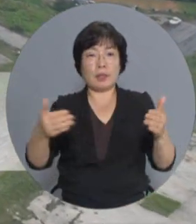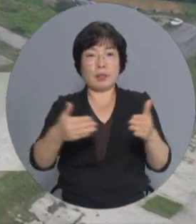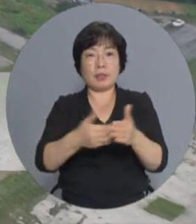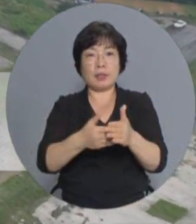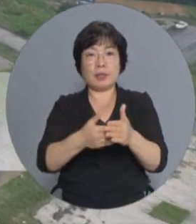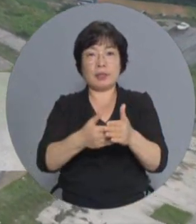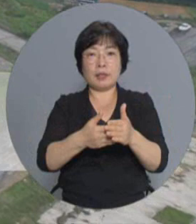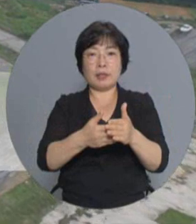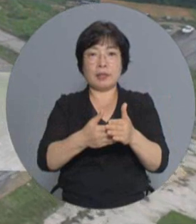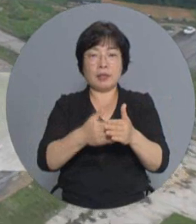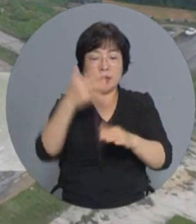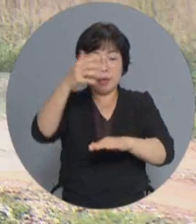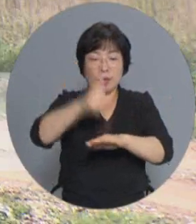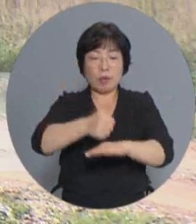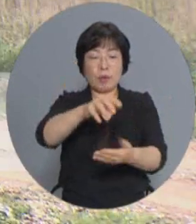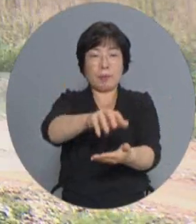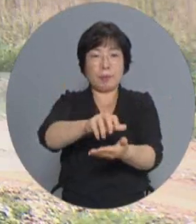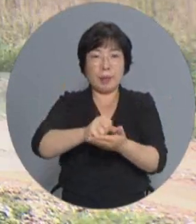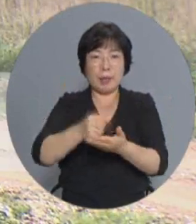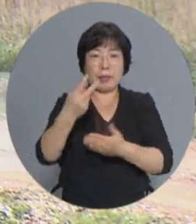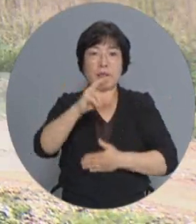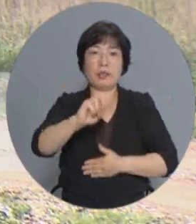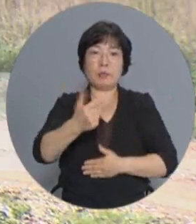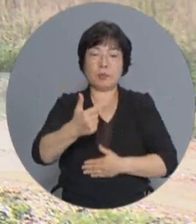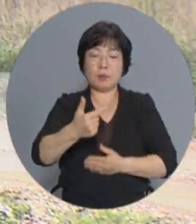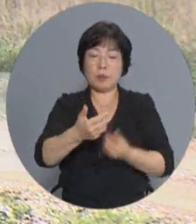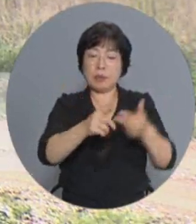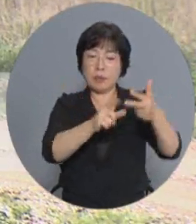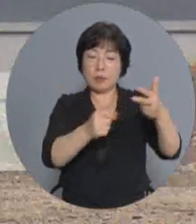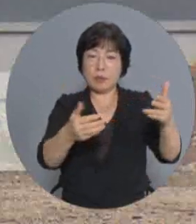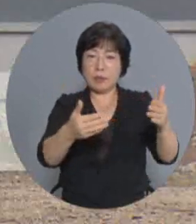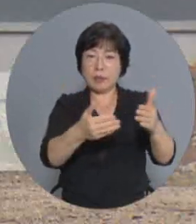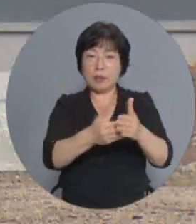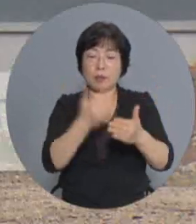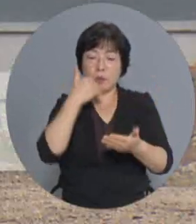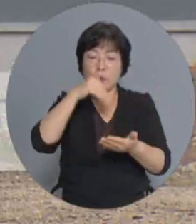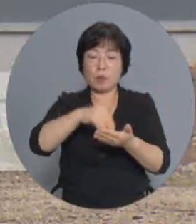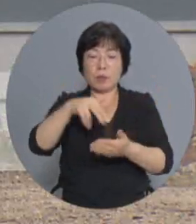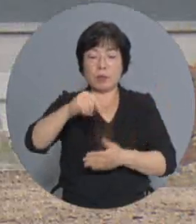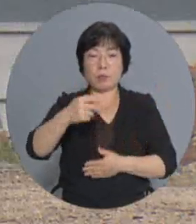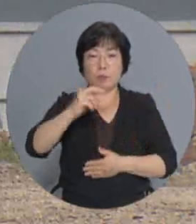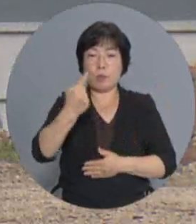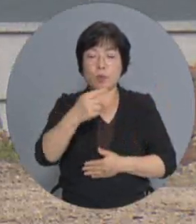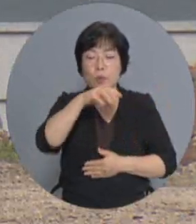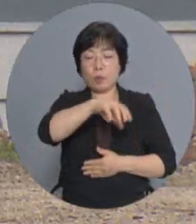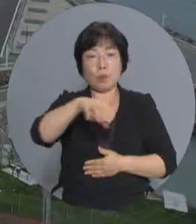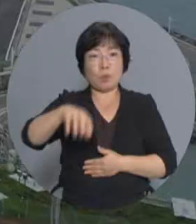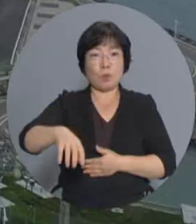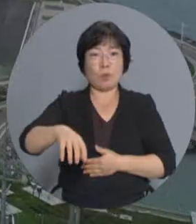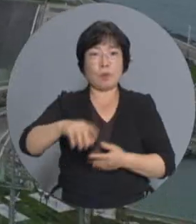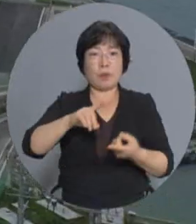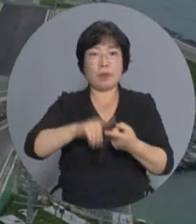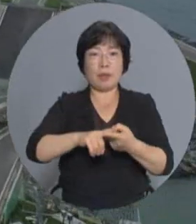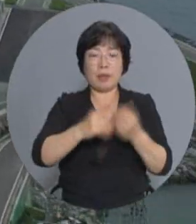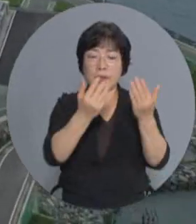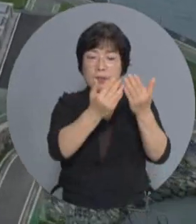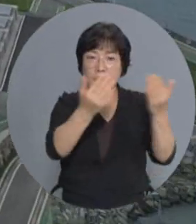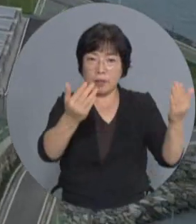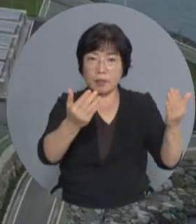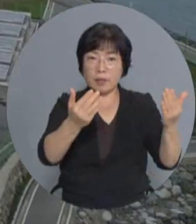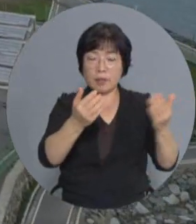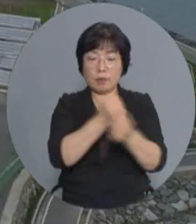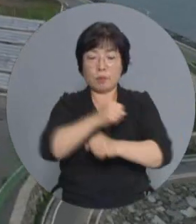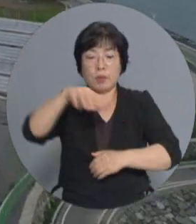예정이며 그 결과에 따라 2026년 7월까지 돌산 진모지구 주 행사장에 전시관과